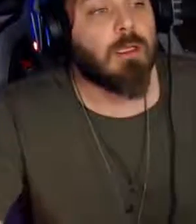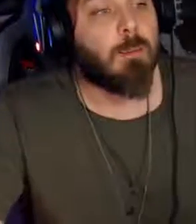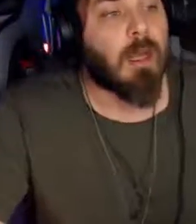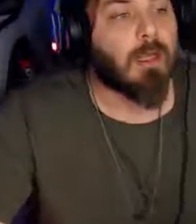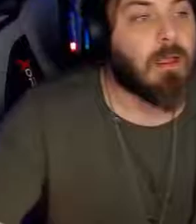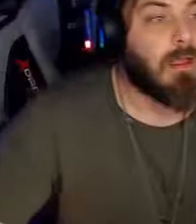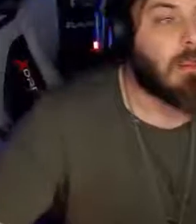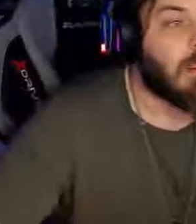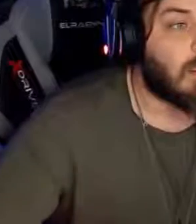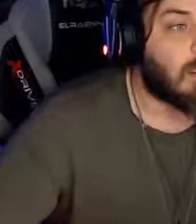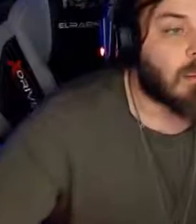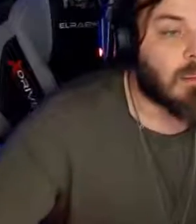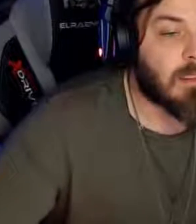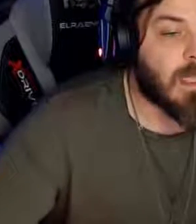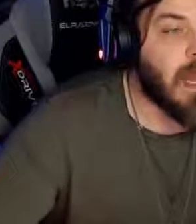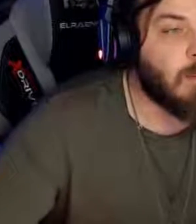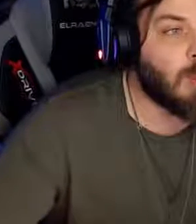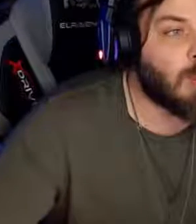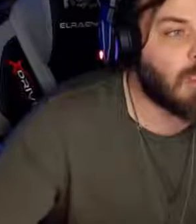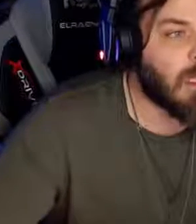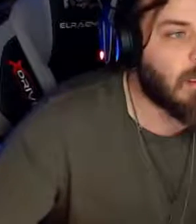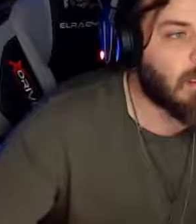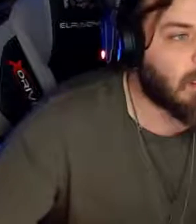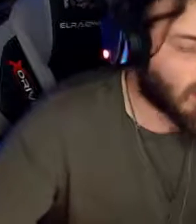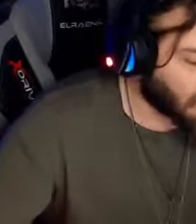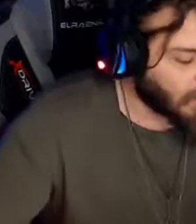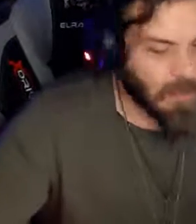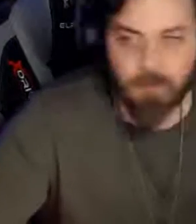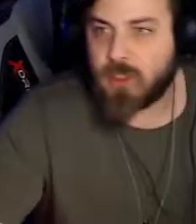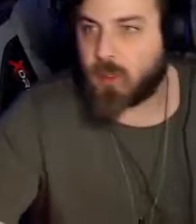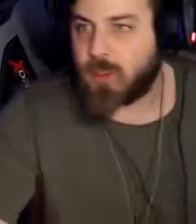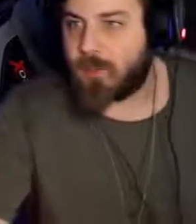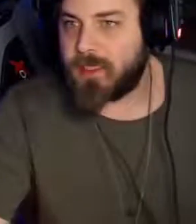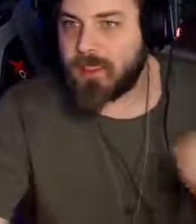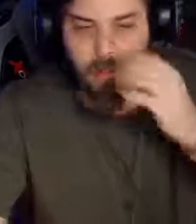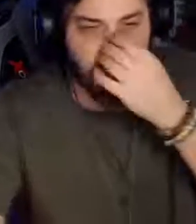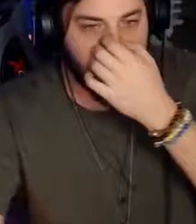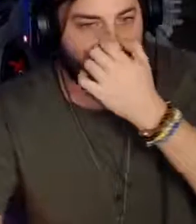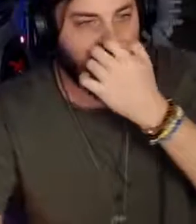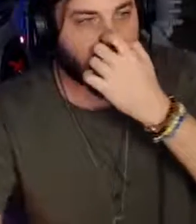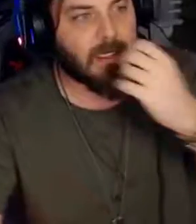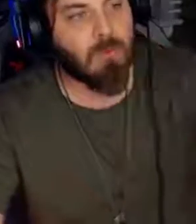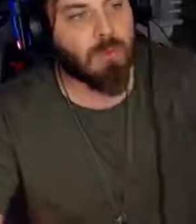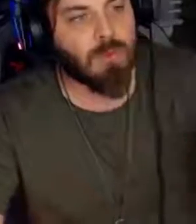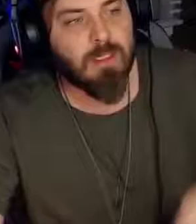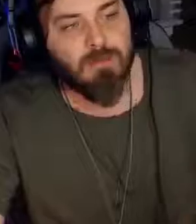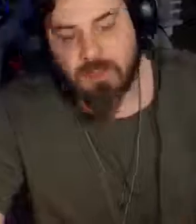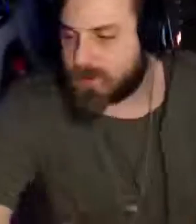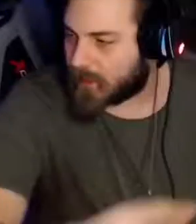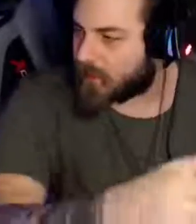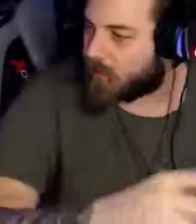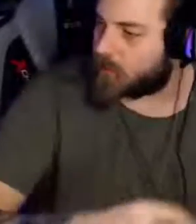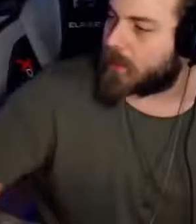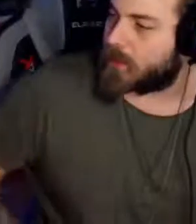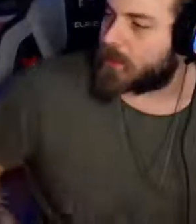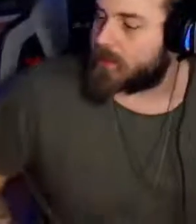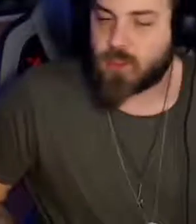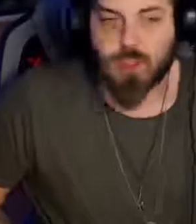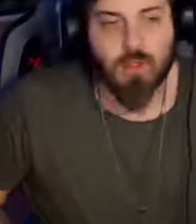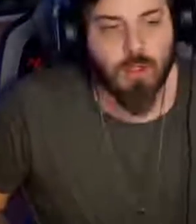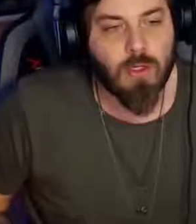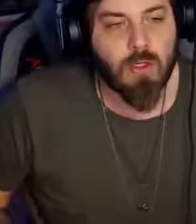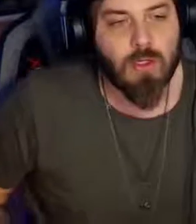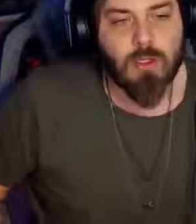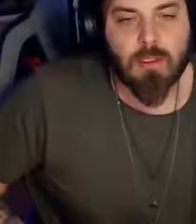Dur. Bak, genel müdür diye arkadaşlar bir şey söyleyeceğim, bir gitmeyin. Genel müdür diye Phoenix'te hatta onlara